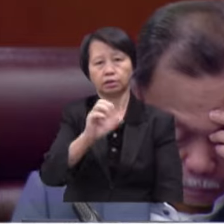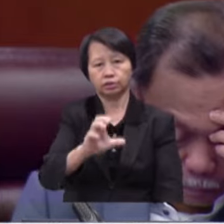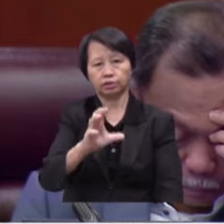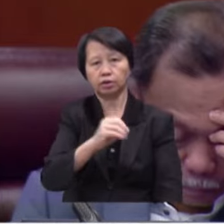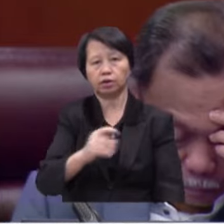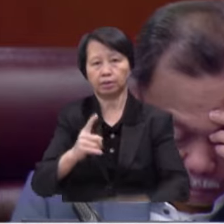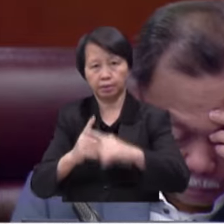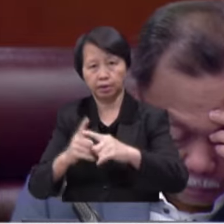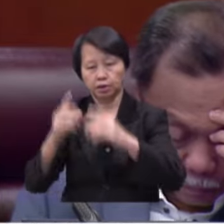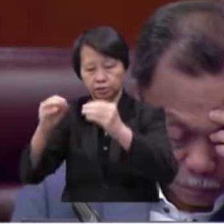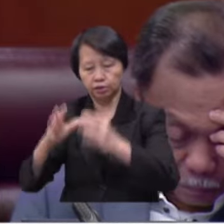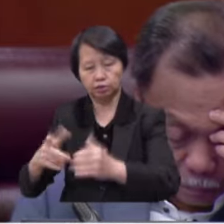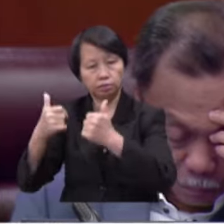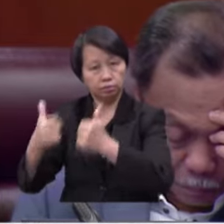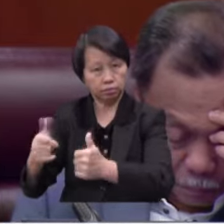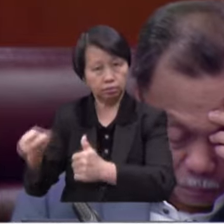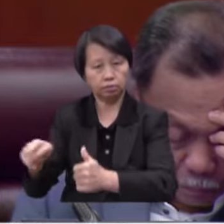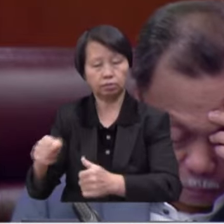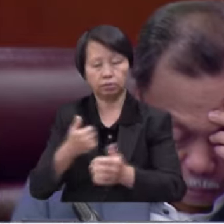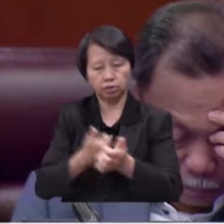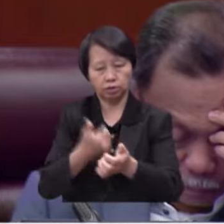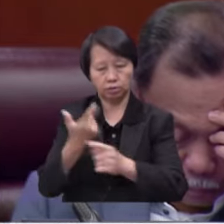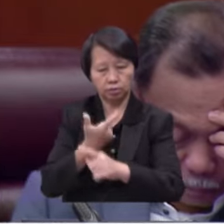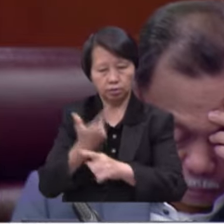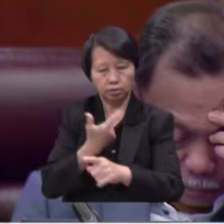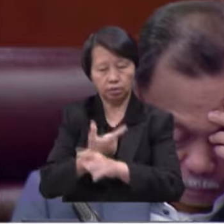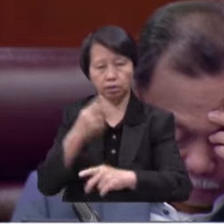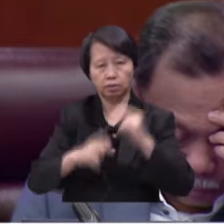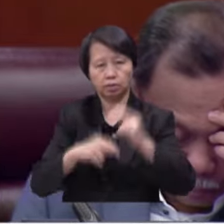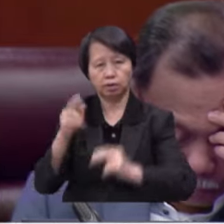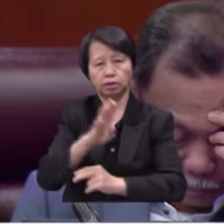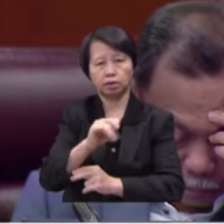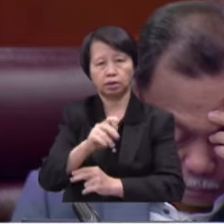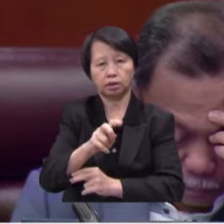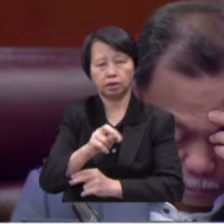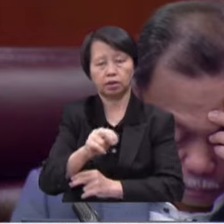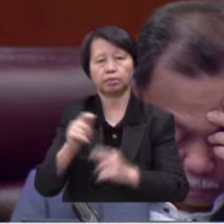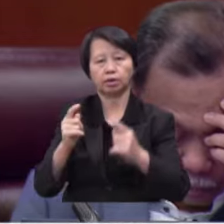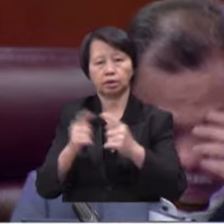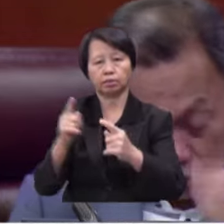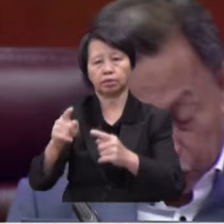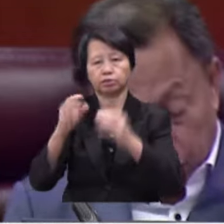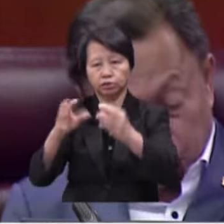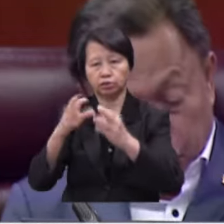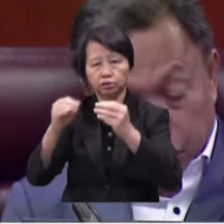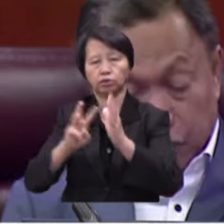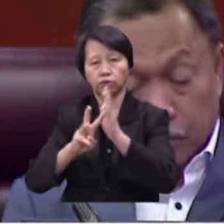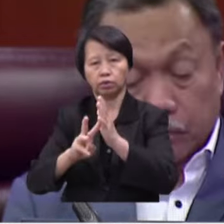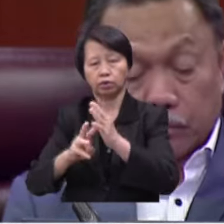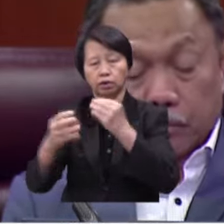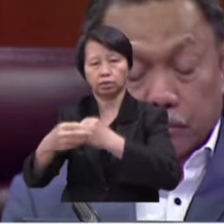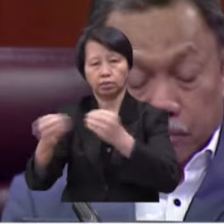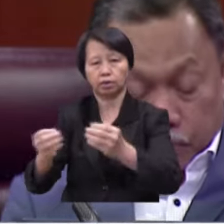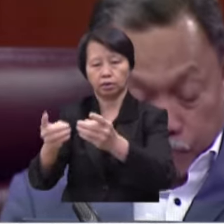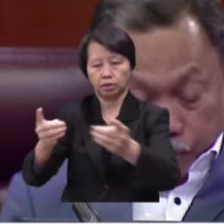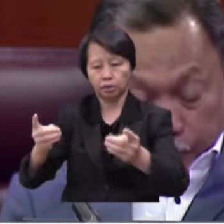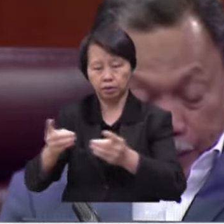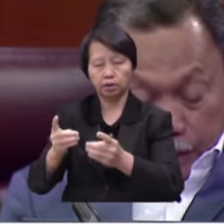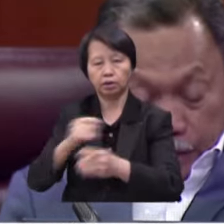guru cemelang melaksanakan latihan membina identitas kepada guru-guru yang mewakili setiap pejabat pendidikan daerah